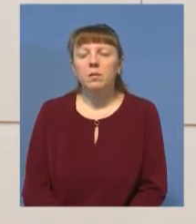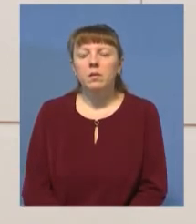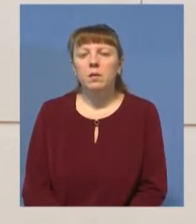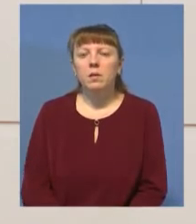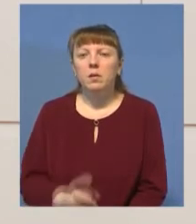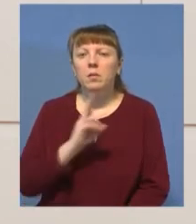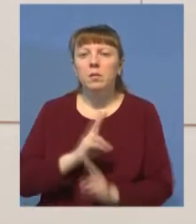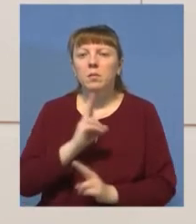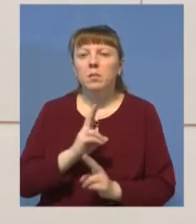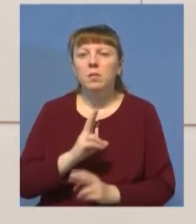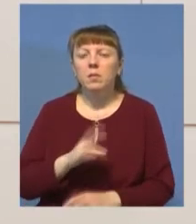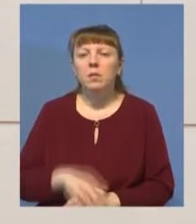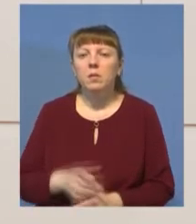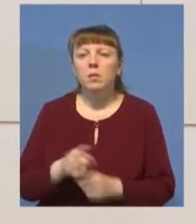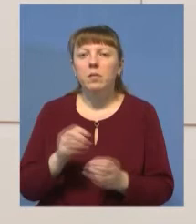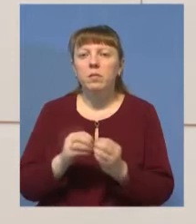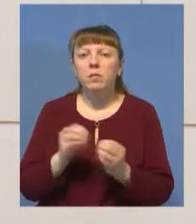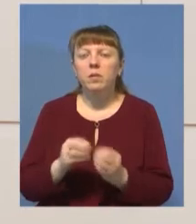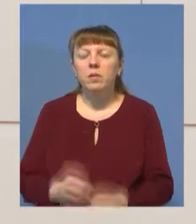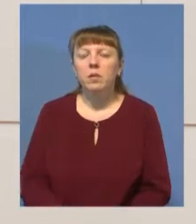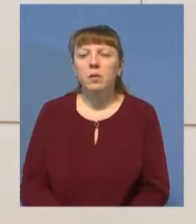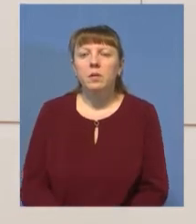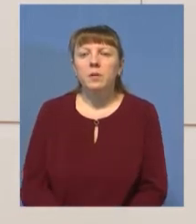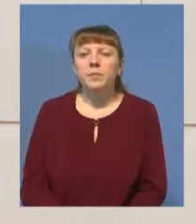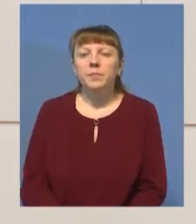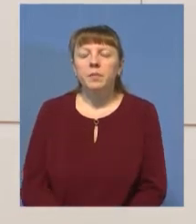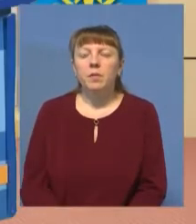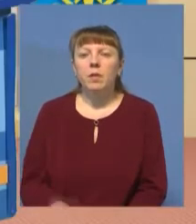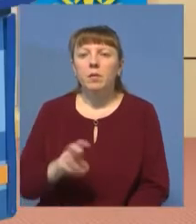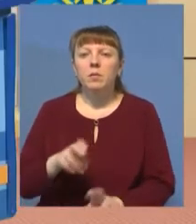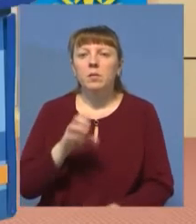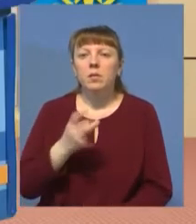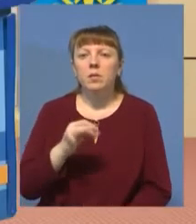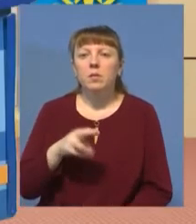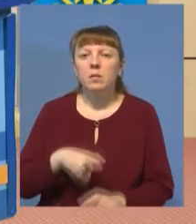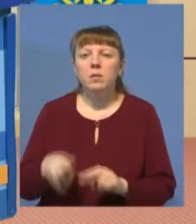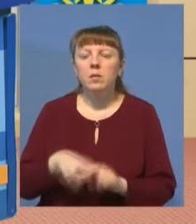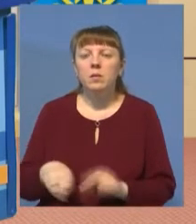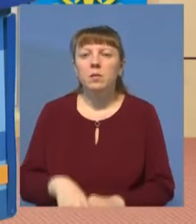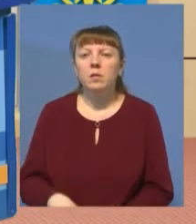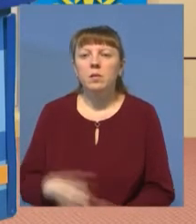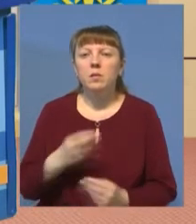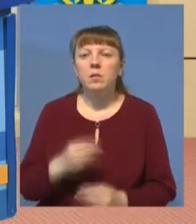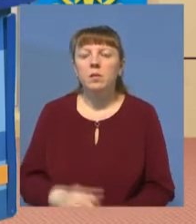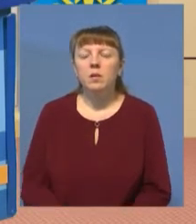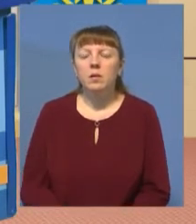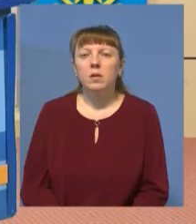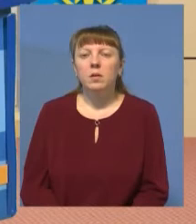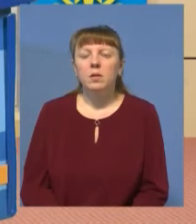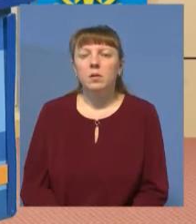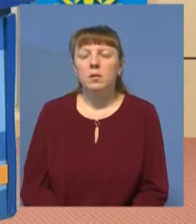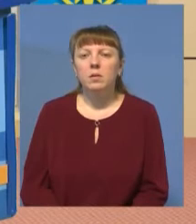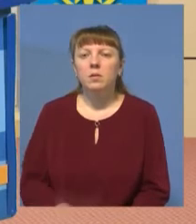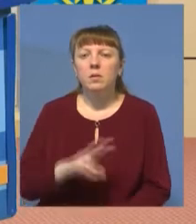апелляционное обжалование, оставлено без изменения. Вот взыскание морального ущерба, морального вреда часто идет вместе с,